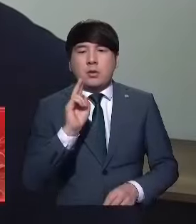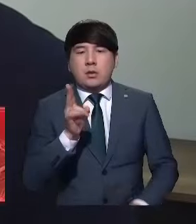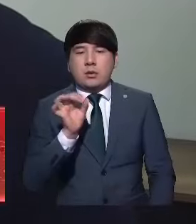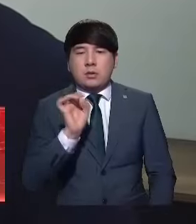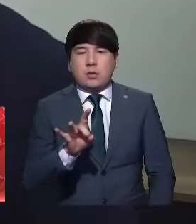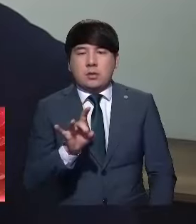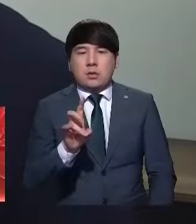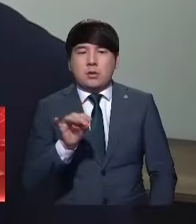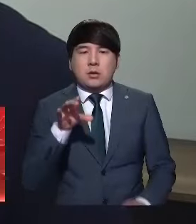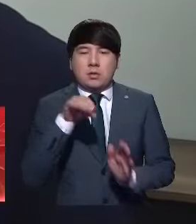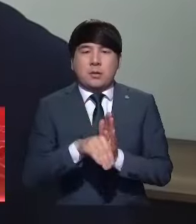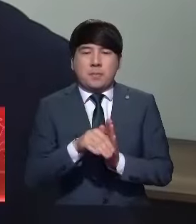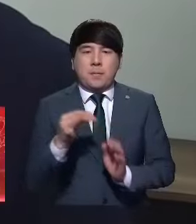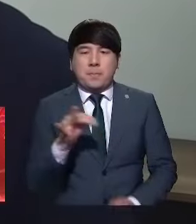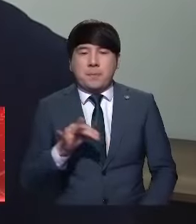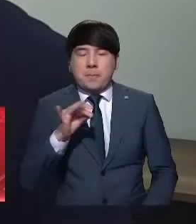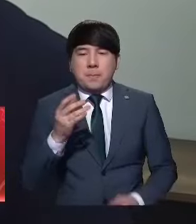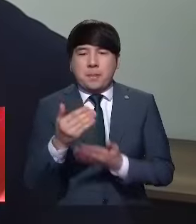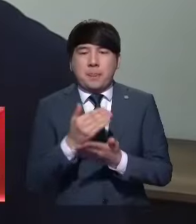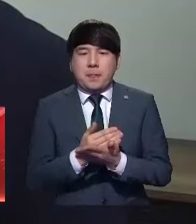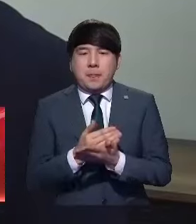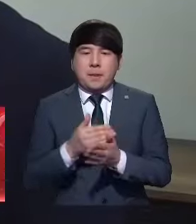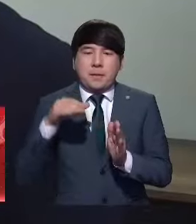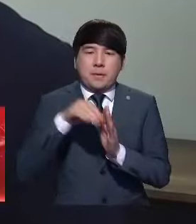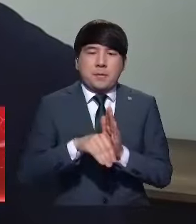катарскому бизнесу может быть интересно с точки зрения выхода